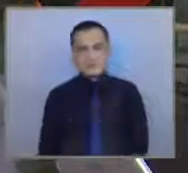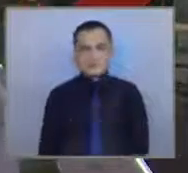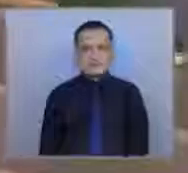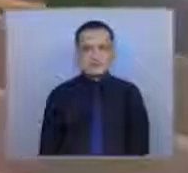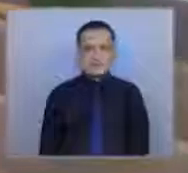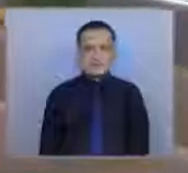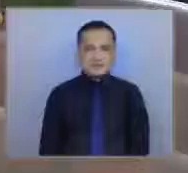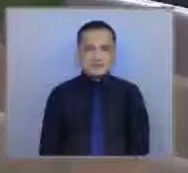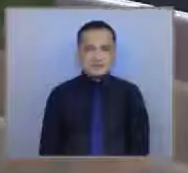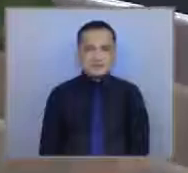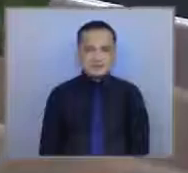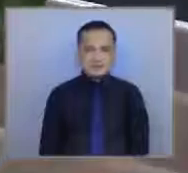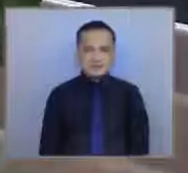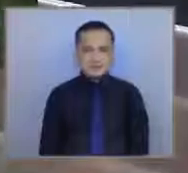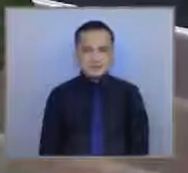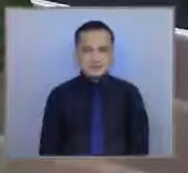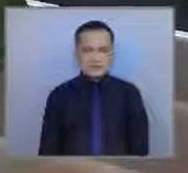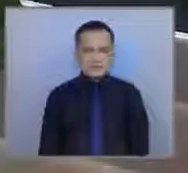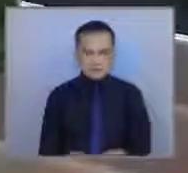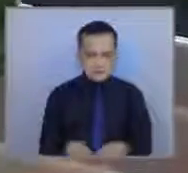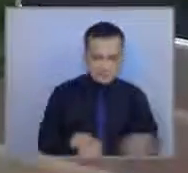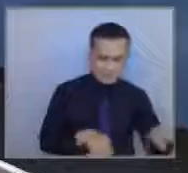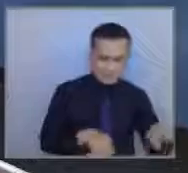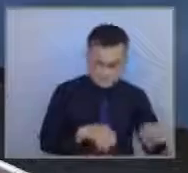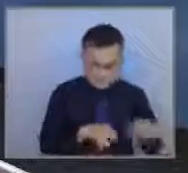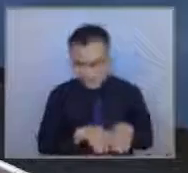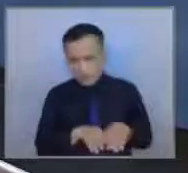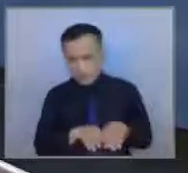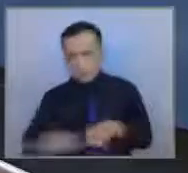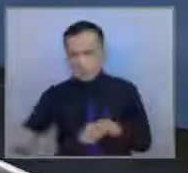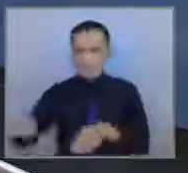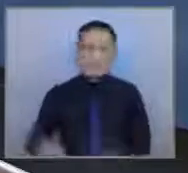ka, evade. So, strike. Ayan.